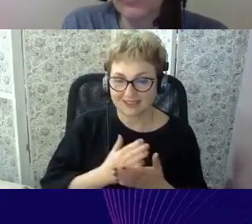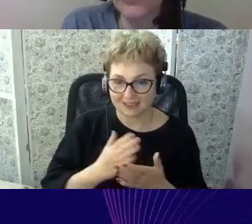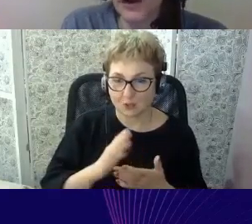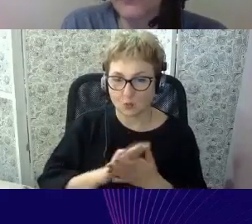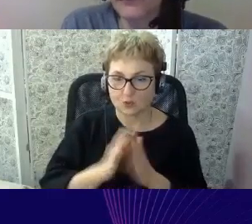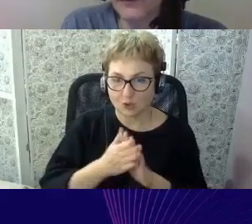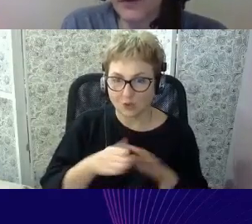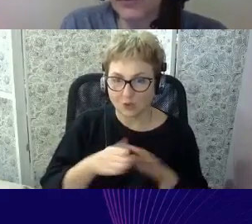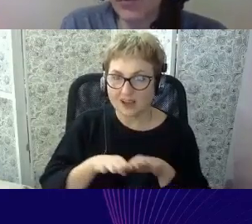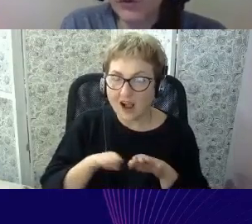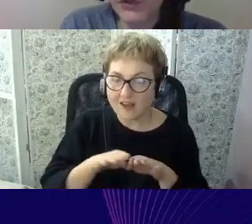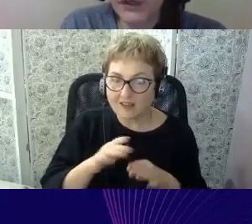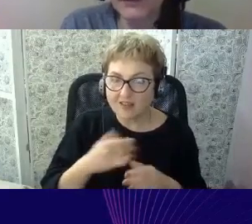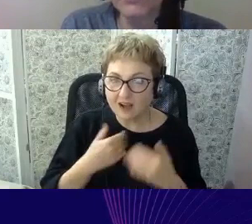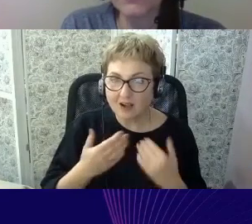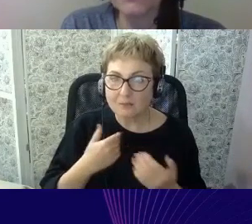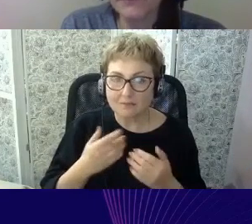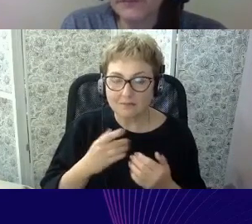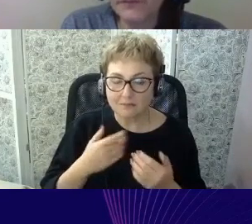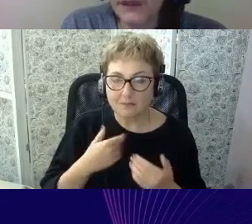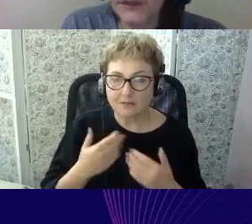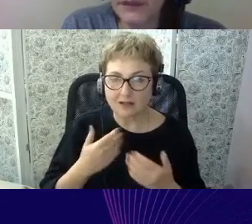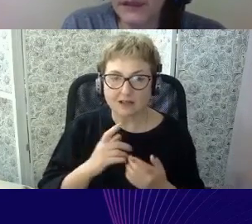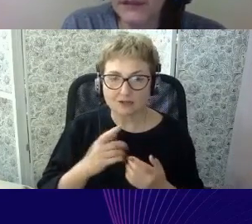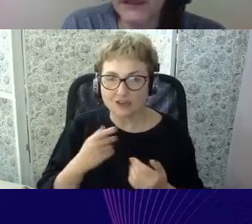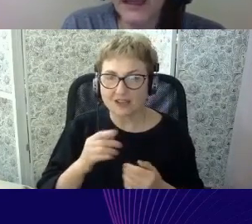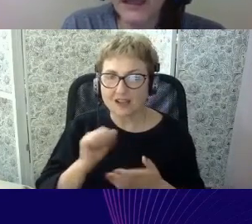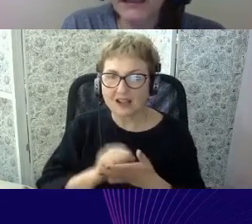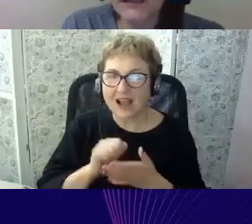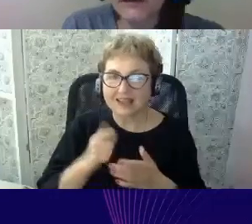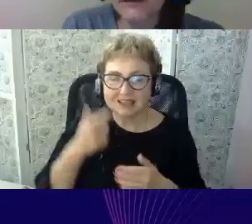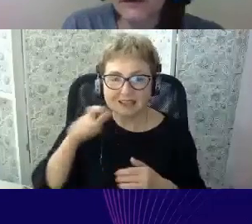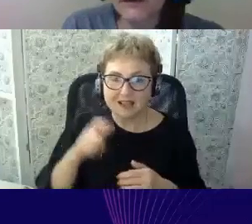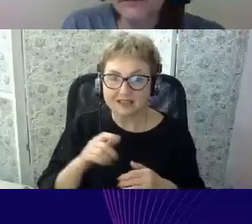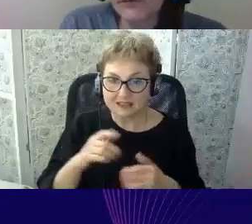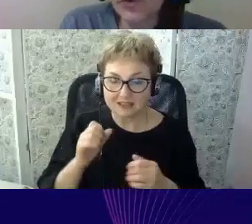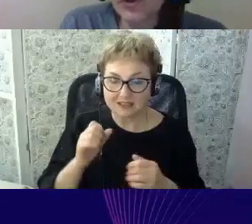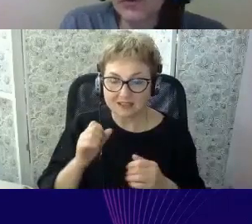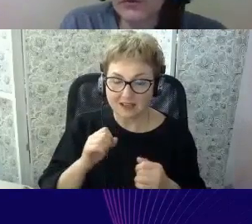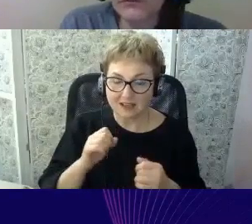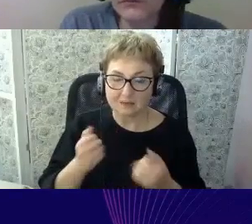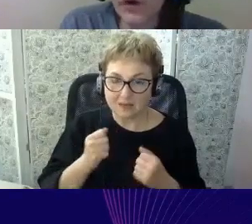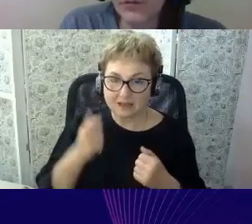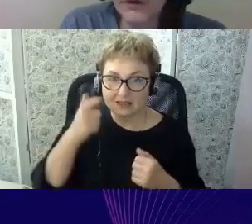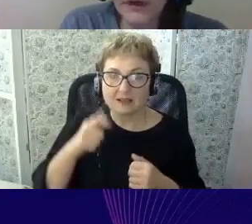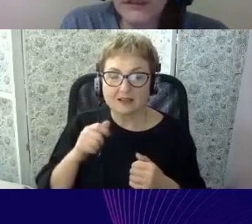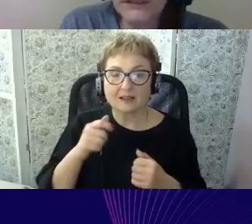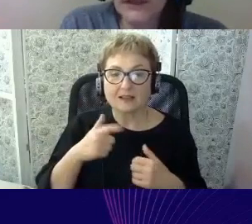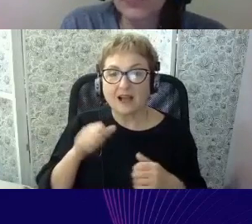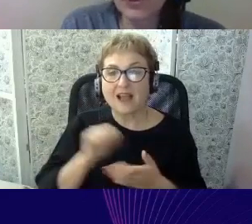как бы условия равного подхода, да, к аттестации, и то, что, ну, как